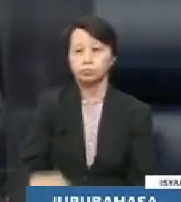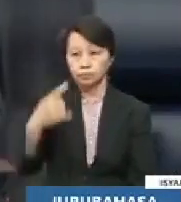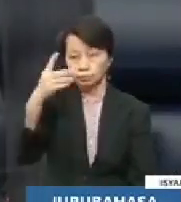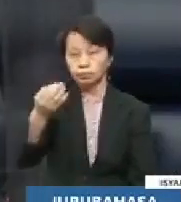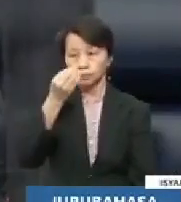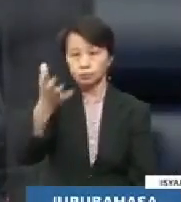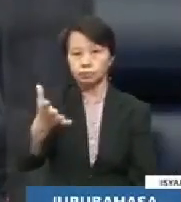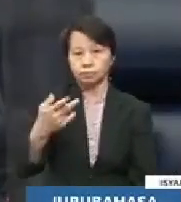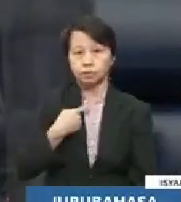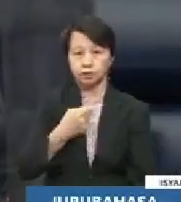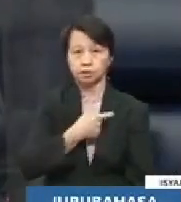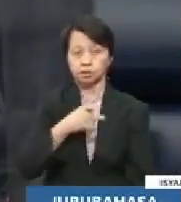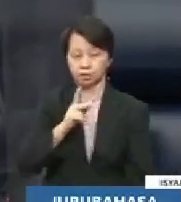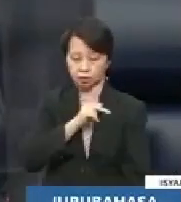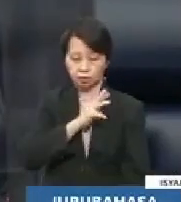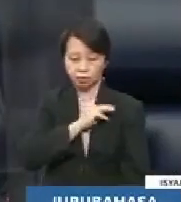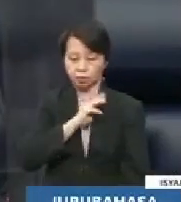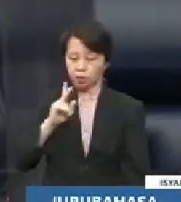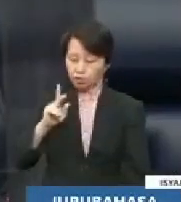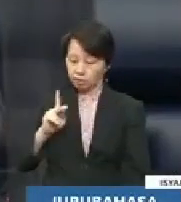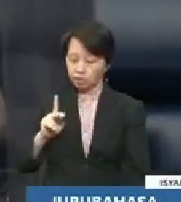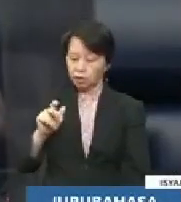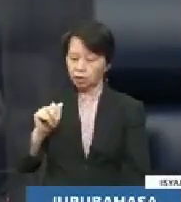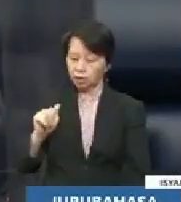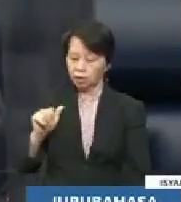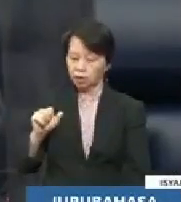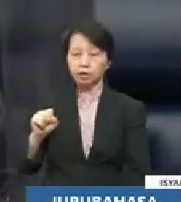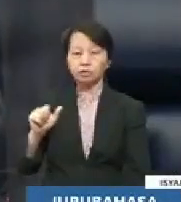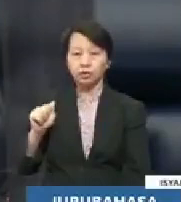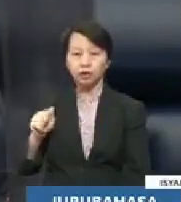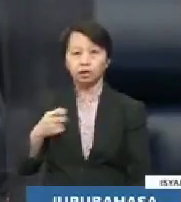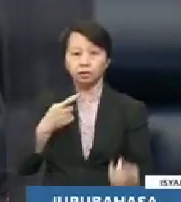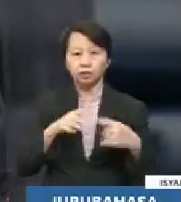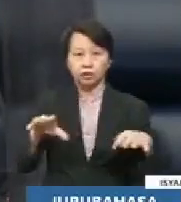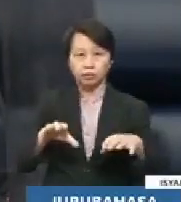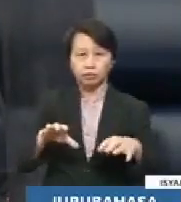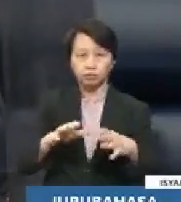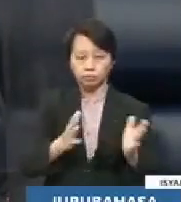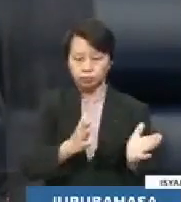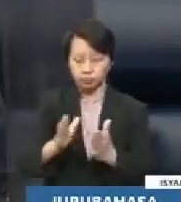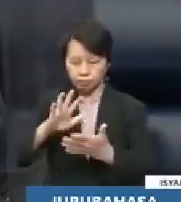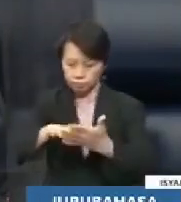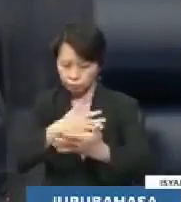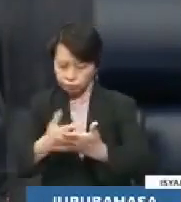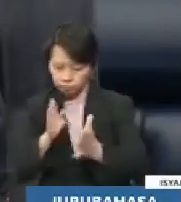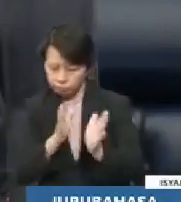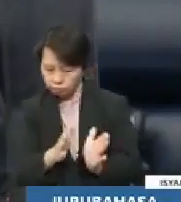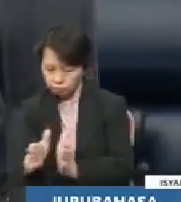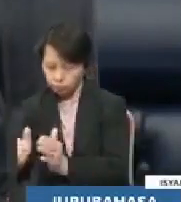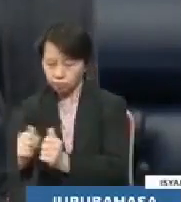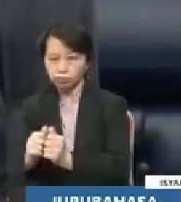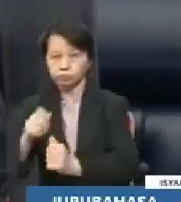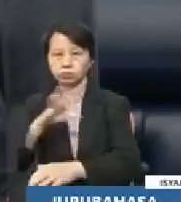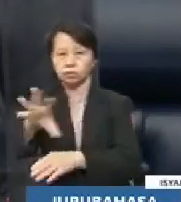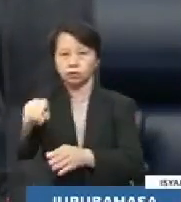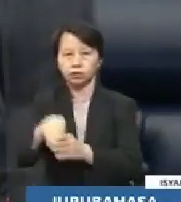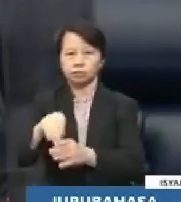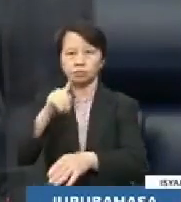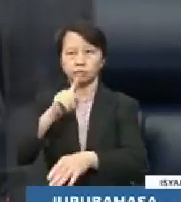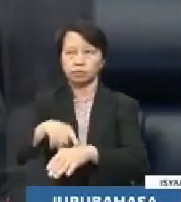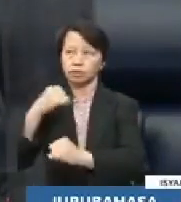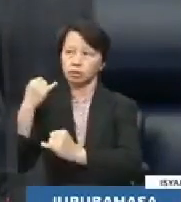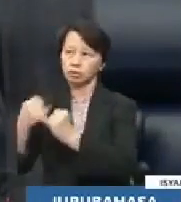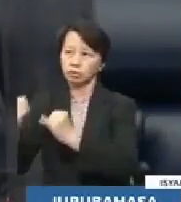bahwa kita diperiksa Kementerian kita sedang merangkai kerang ke asas kepada perundangan yang melibatkan ganjang kepada